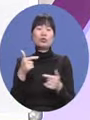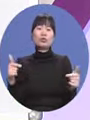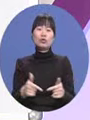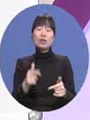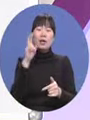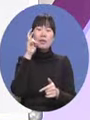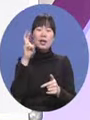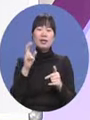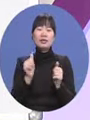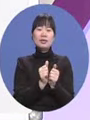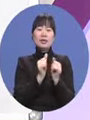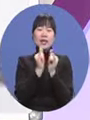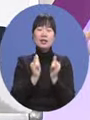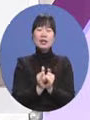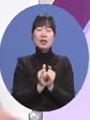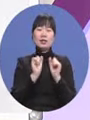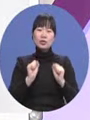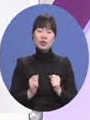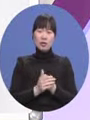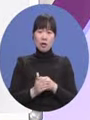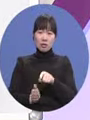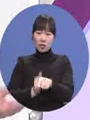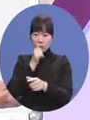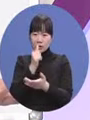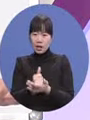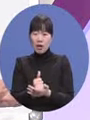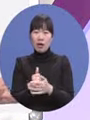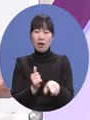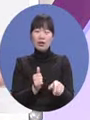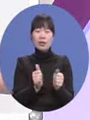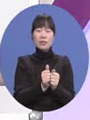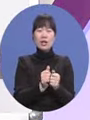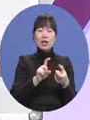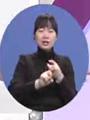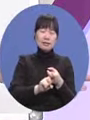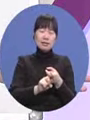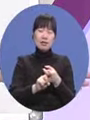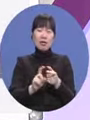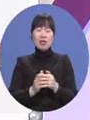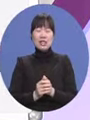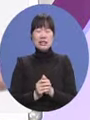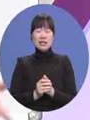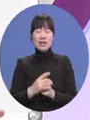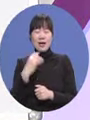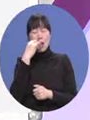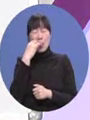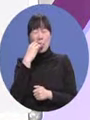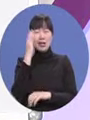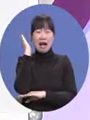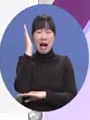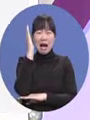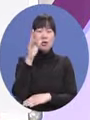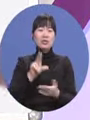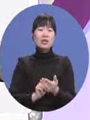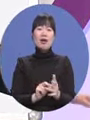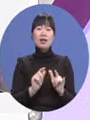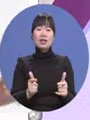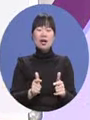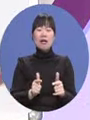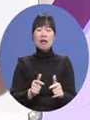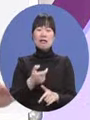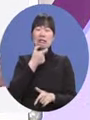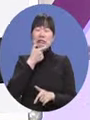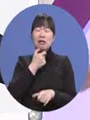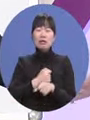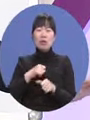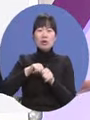남자는 사회적 존재라요. 그거 범죄야. 남자들 친구끼리 무용담이 아니라 그렇게 되면 제가 아니에요. 그 싫다는